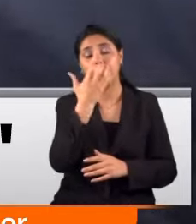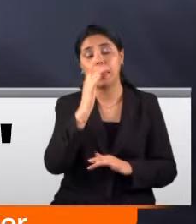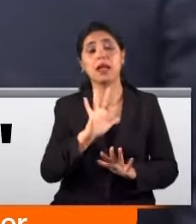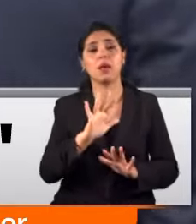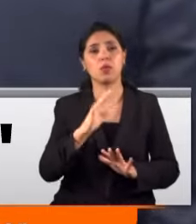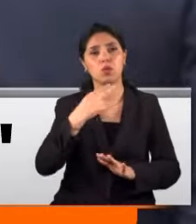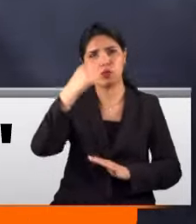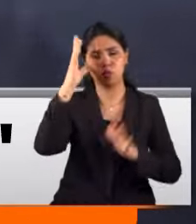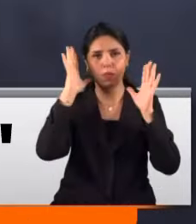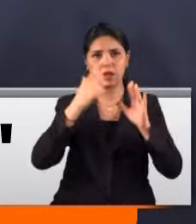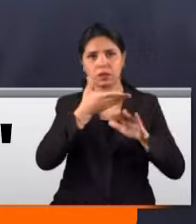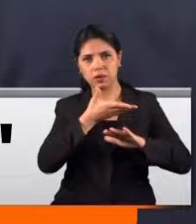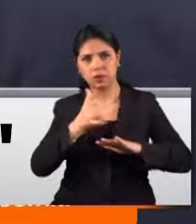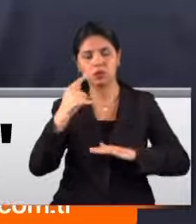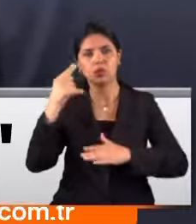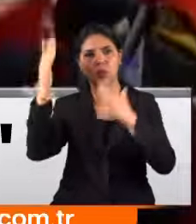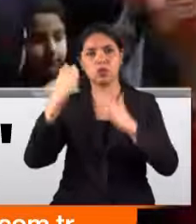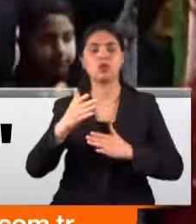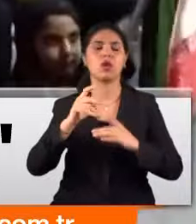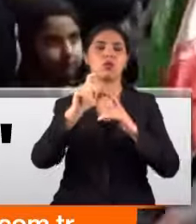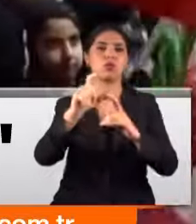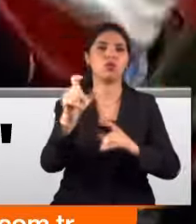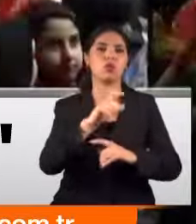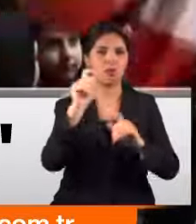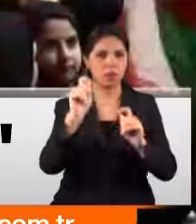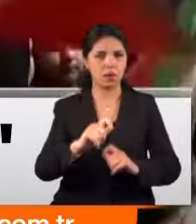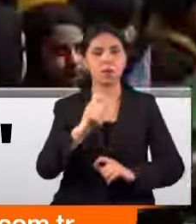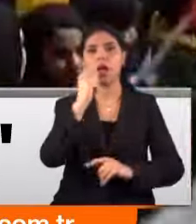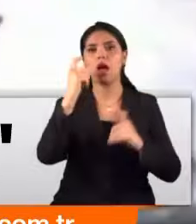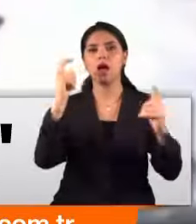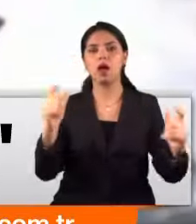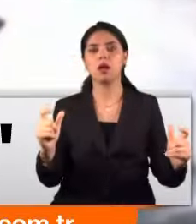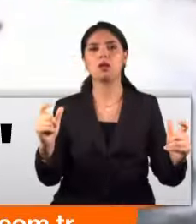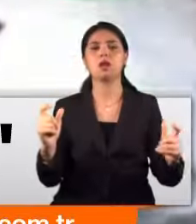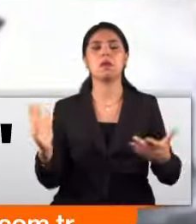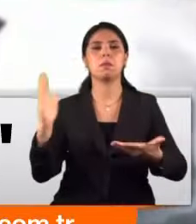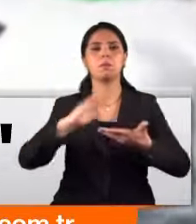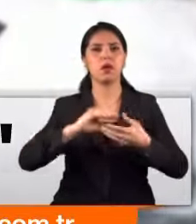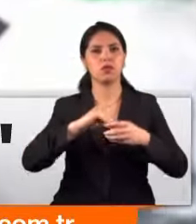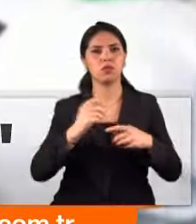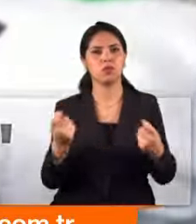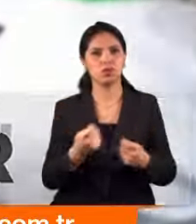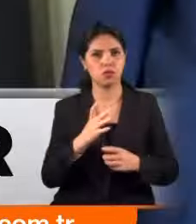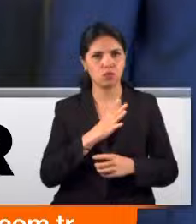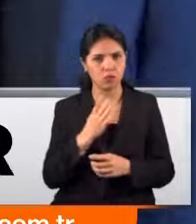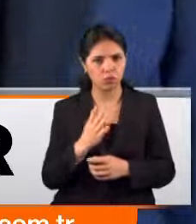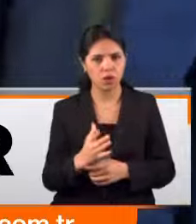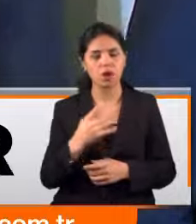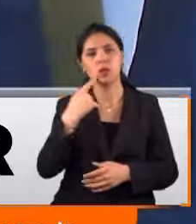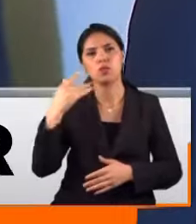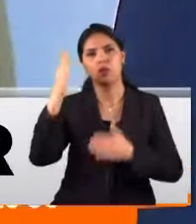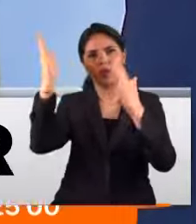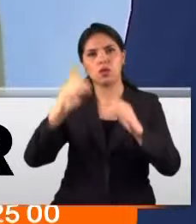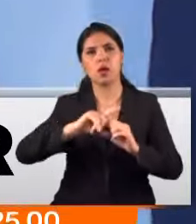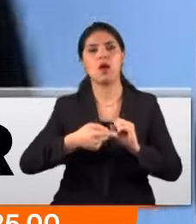çıkışı soruları yanıtladı Erdoğan. Ankara kalıcı ateşkes için diplomasi trafiğinde hız kesmiyor. Bu kapsamda Erdoğan hafta